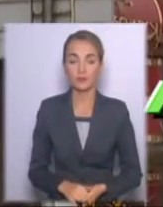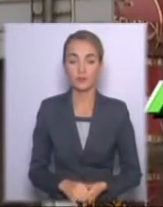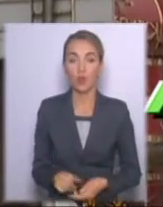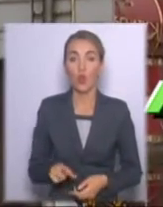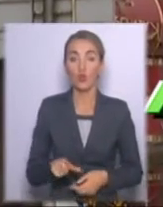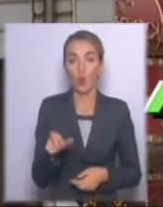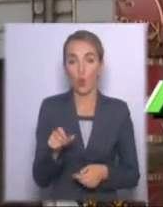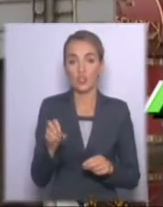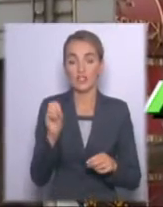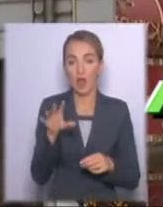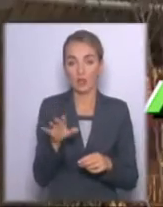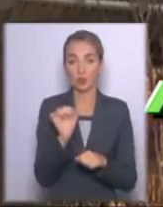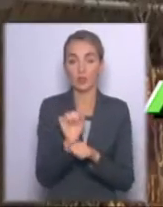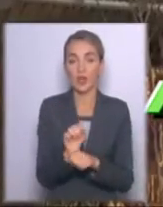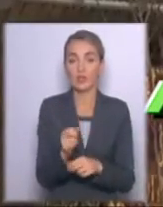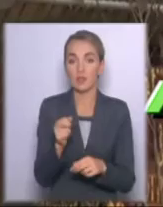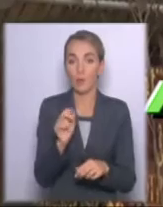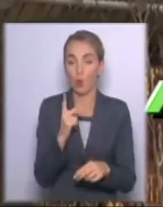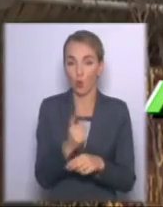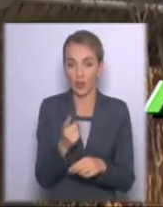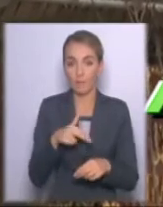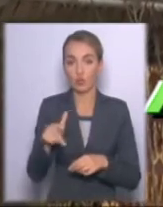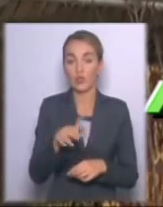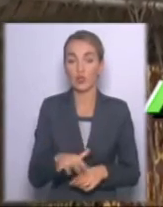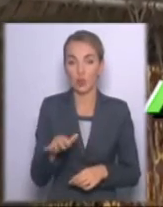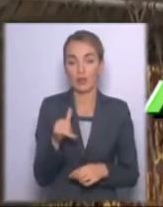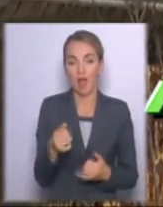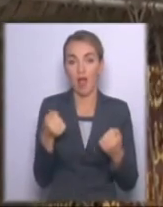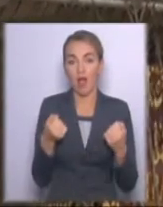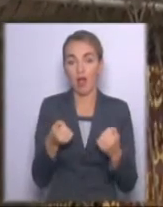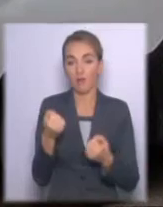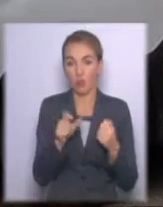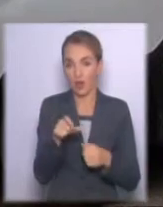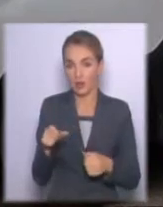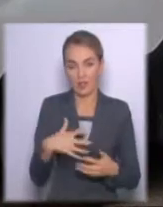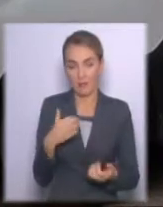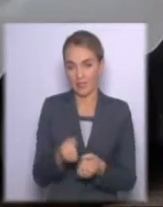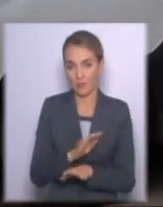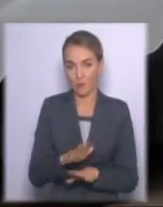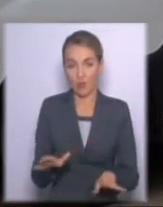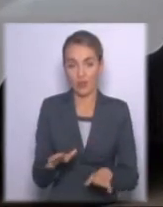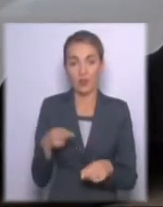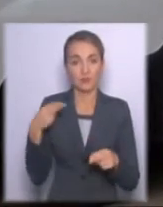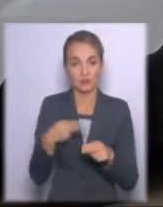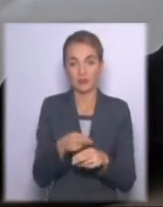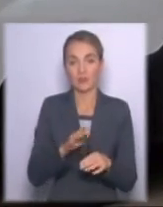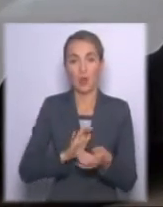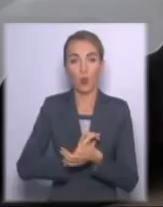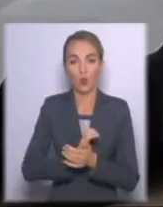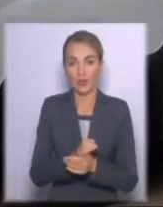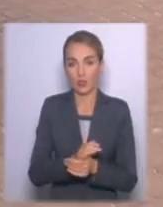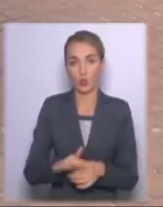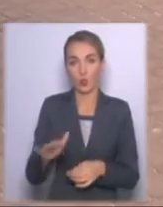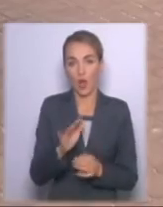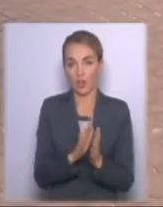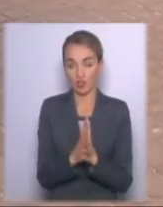Дорожні знаки «Зупинка заборонена» та «Пішохідна зона» для автовласників не принципові. Наперекір вказівникам вони заполонили тротуари